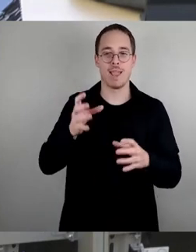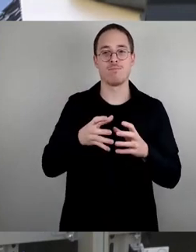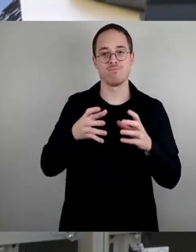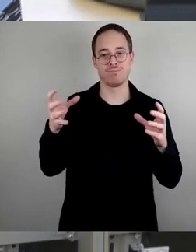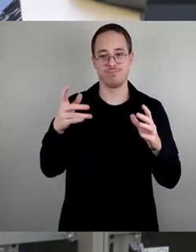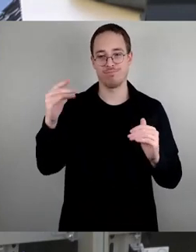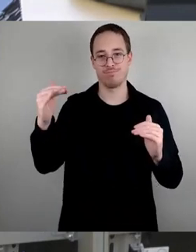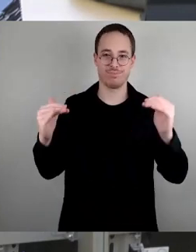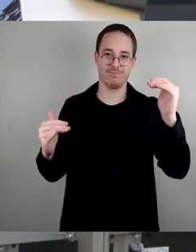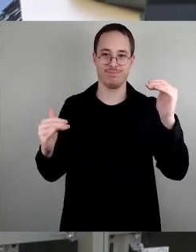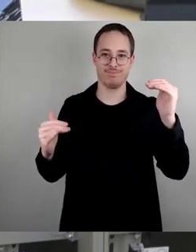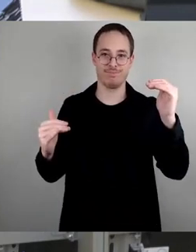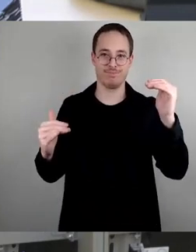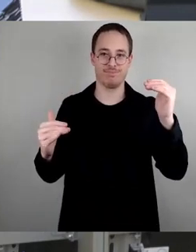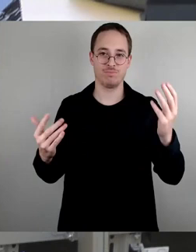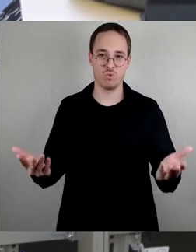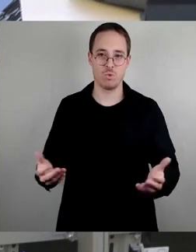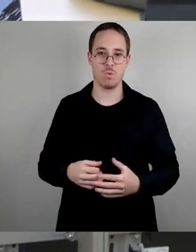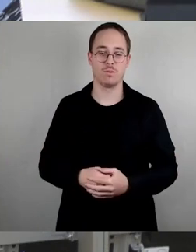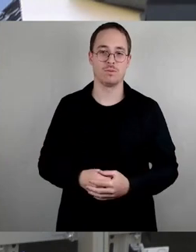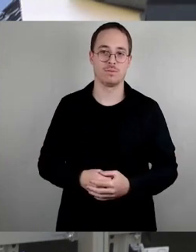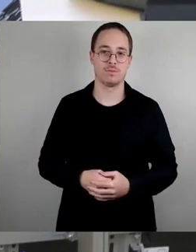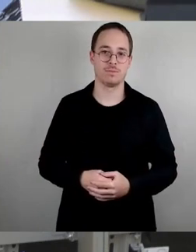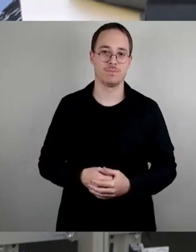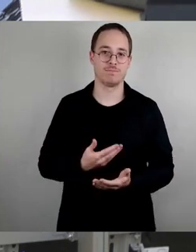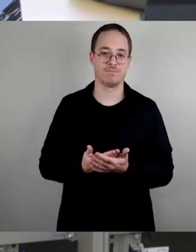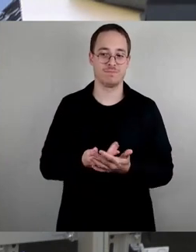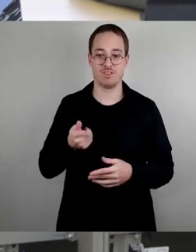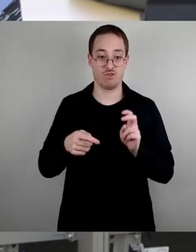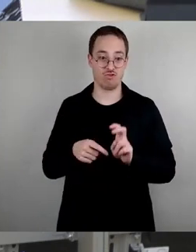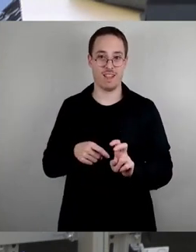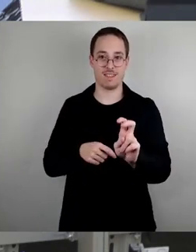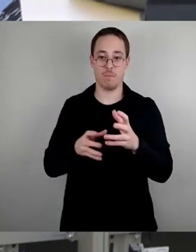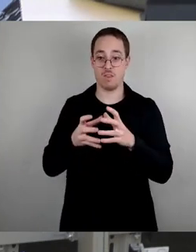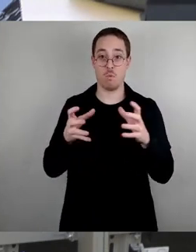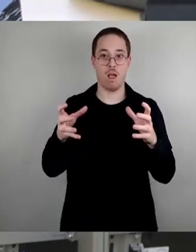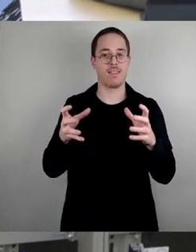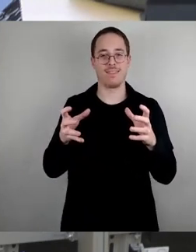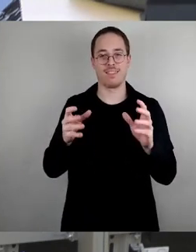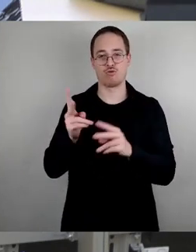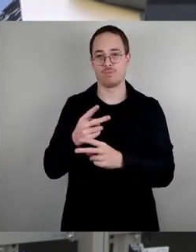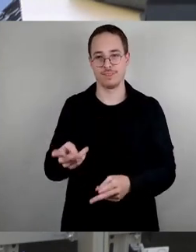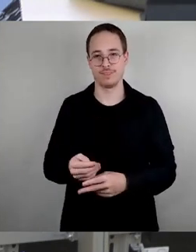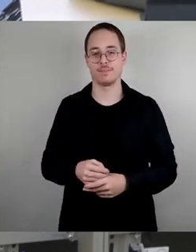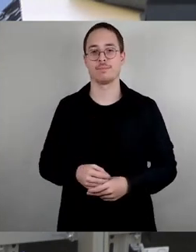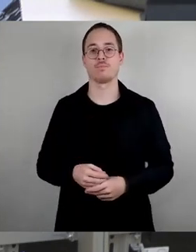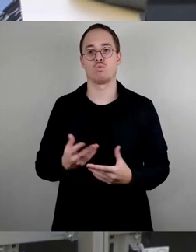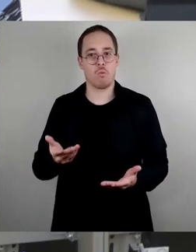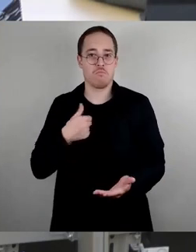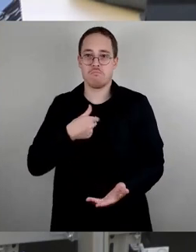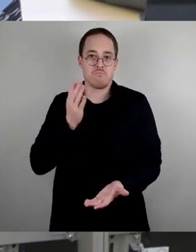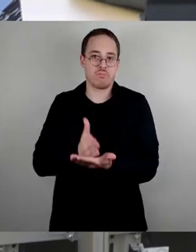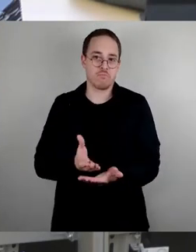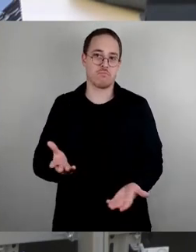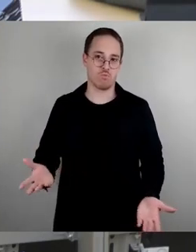Breite. Das hat hier also nichts damit zu tun, dass dort die Straßenbahn fahren soll. Okay, so. Bitte zum Schluss. Vielen Dank, das war's. Das waren meine Punkte, die ich